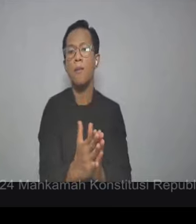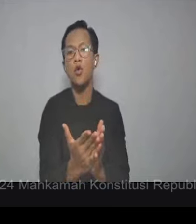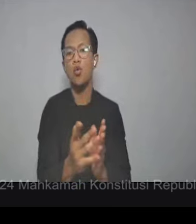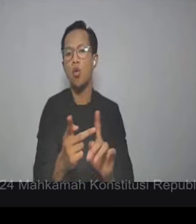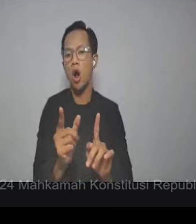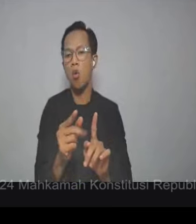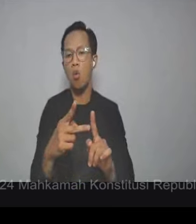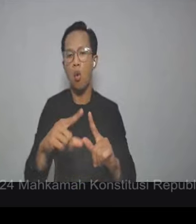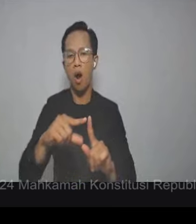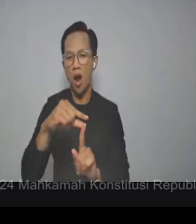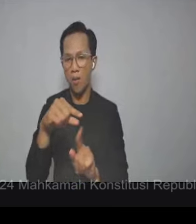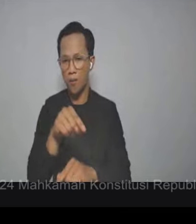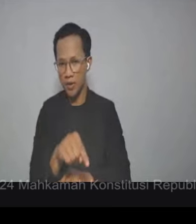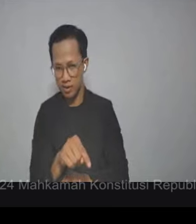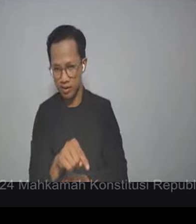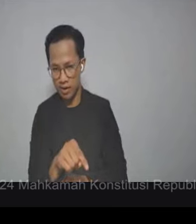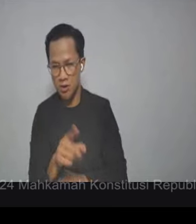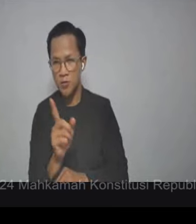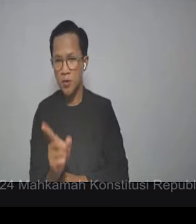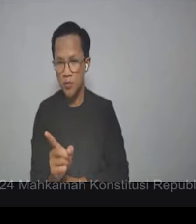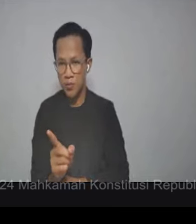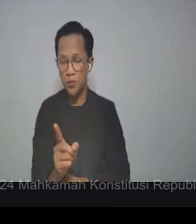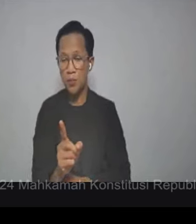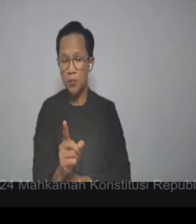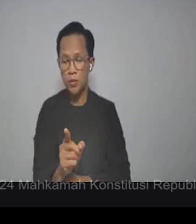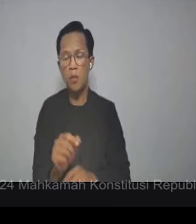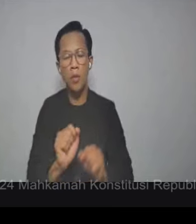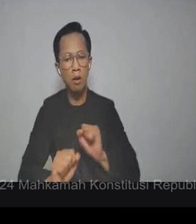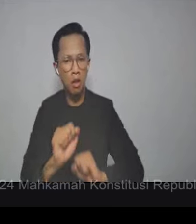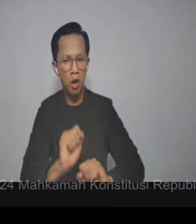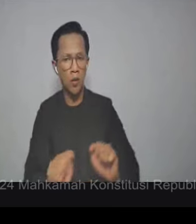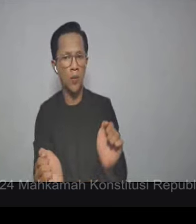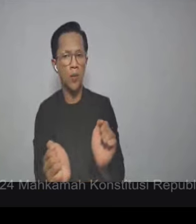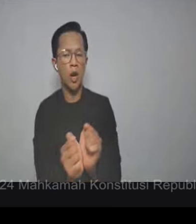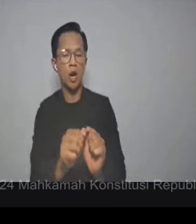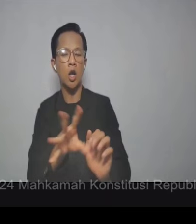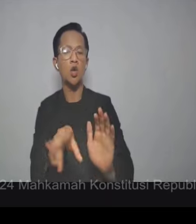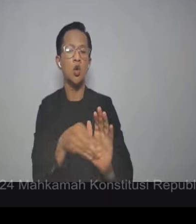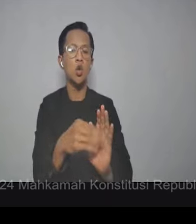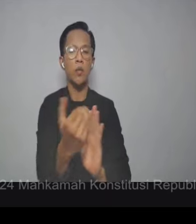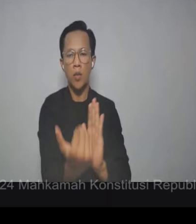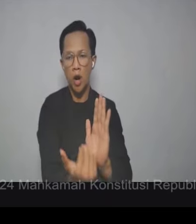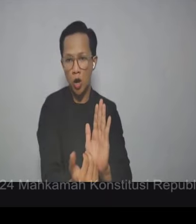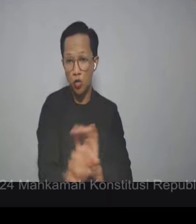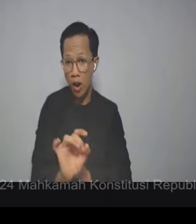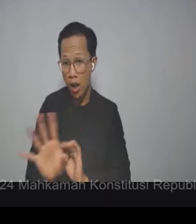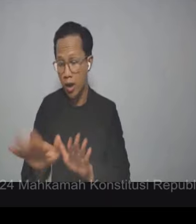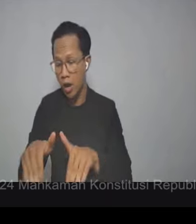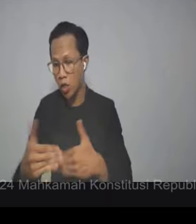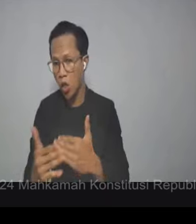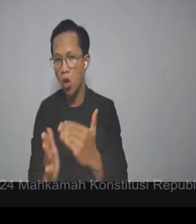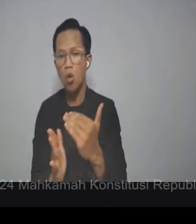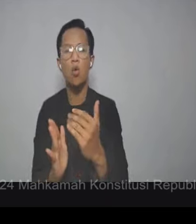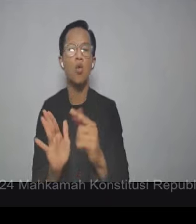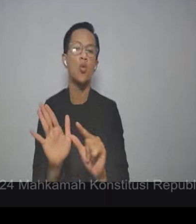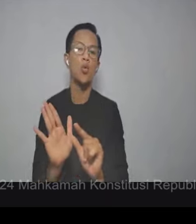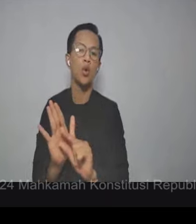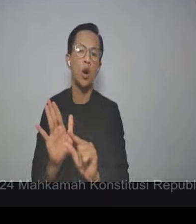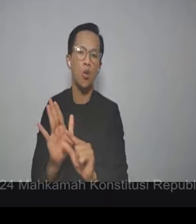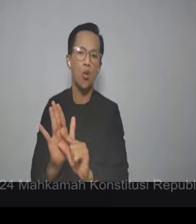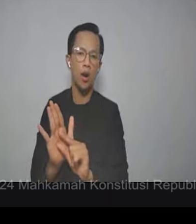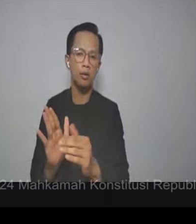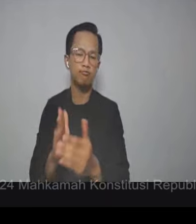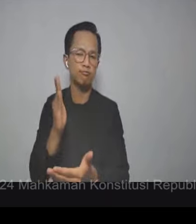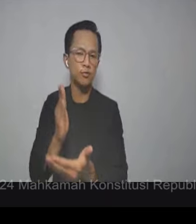kesatu tersebut berlaku juga bagi perbuatan yang dapat dipidana menurut peraturan perundang-undangan lain kecuali jika undang-undang jika oleh undang-undang ditentukan lain F